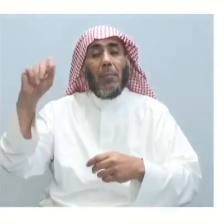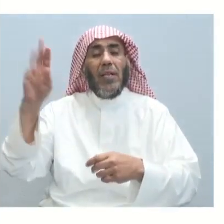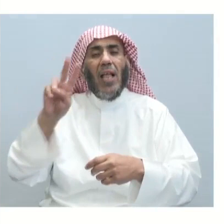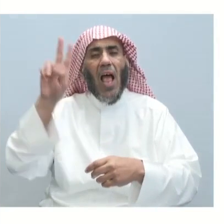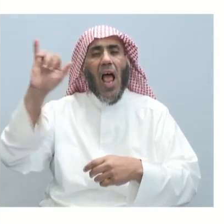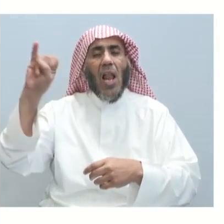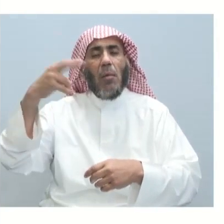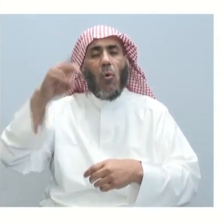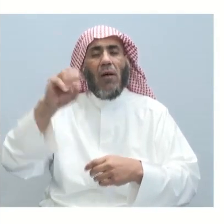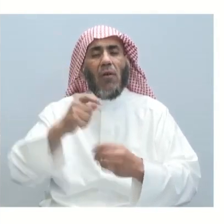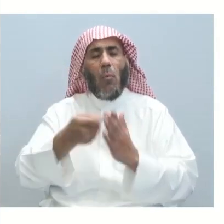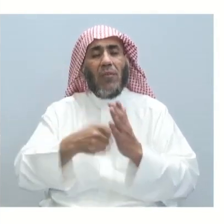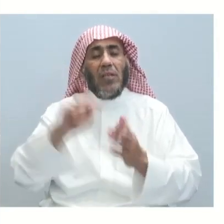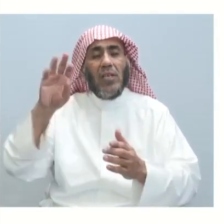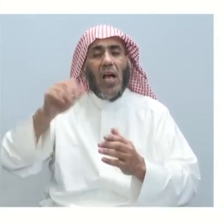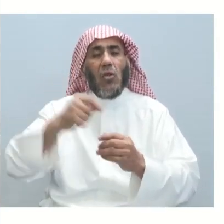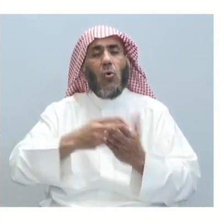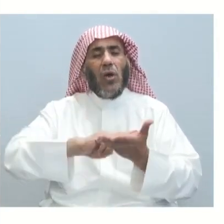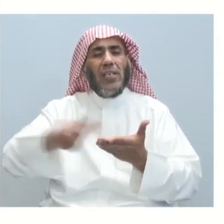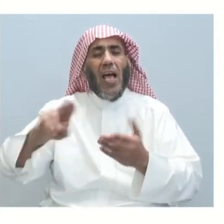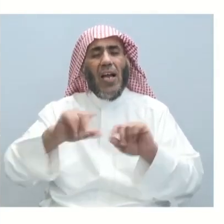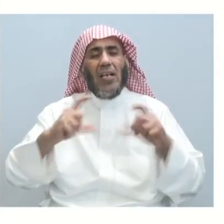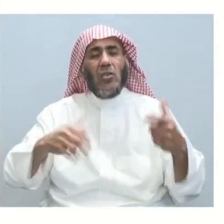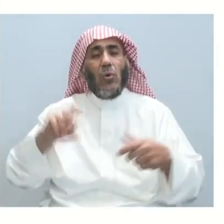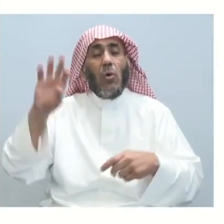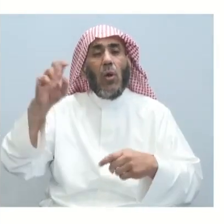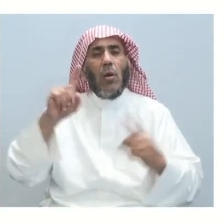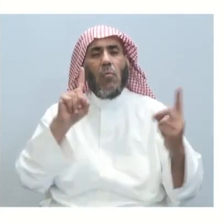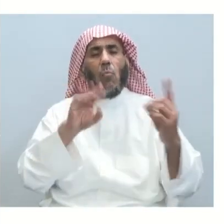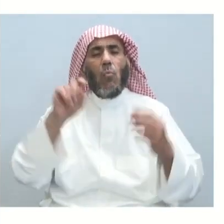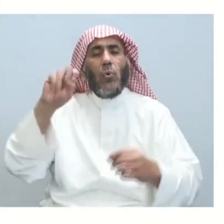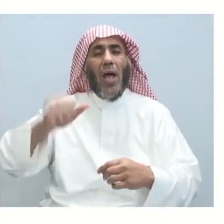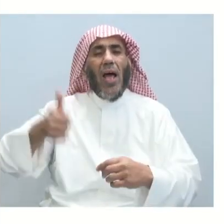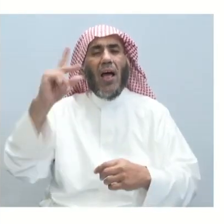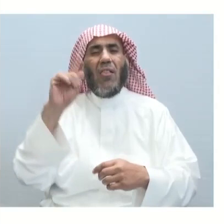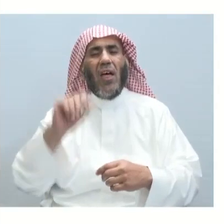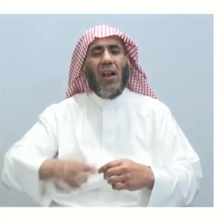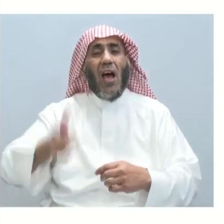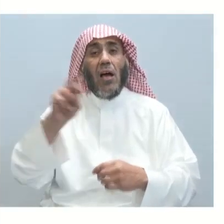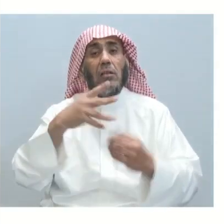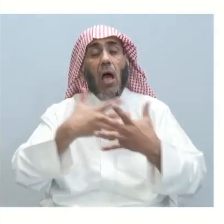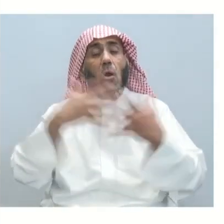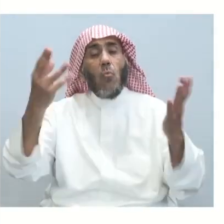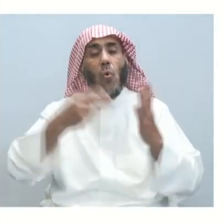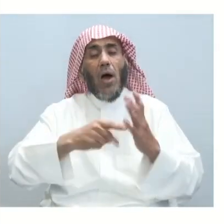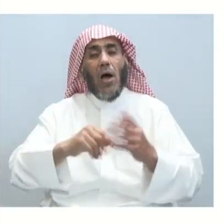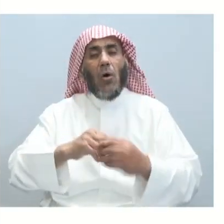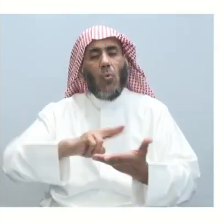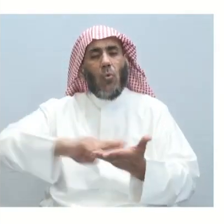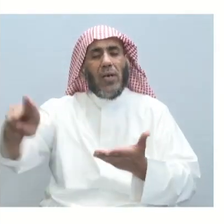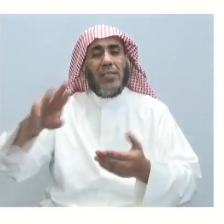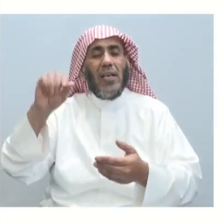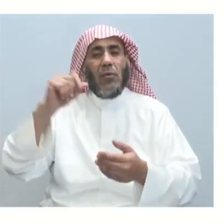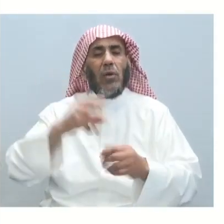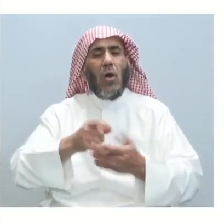ومؤلفه عند الجاحظ والرسائل الديوانيه والمناظرات لاحظ هذه في انواع الكتابه التي ظهرت في العصر العباسي والرسائل الديوانيه والمناظرات